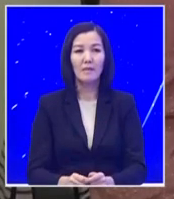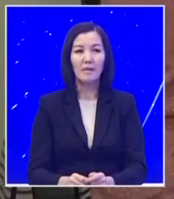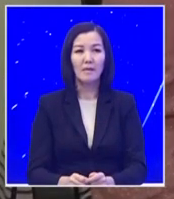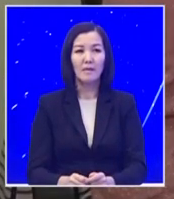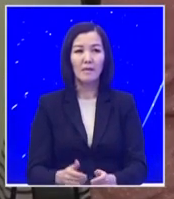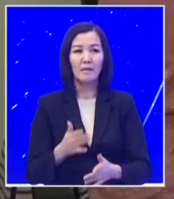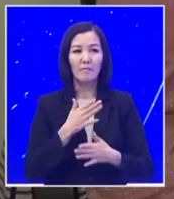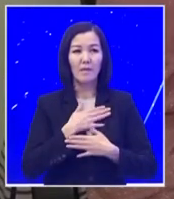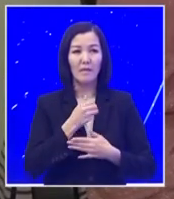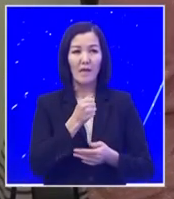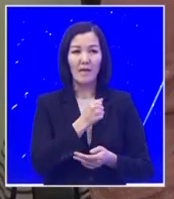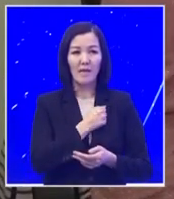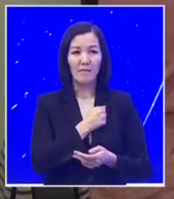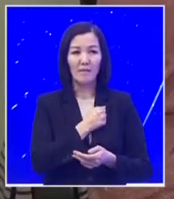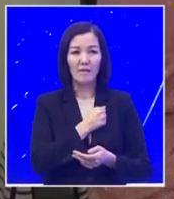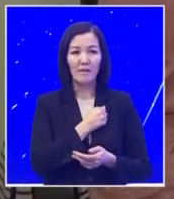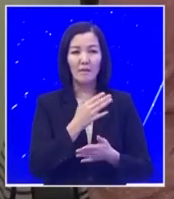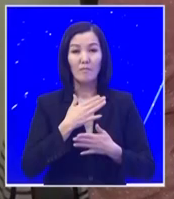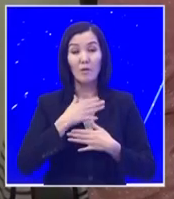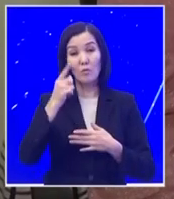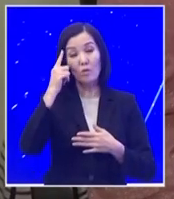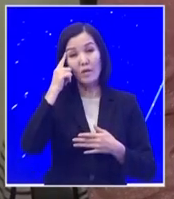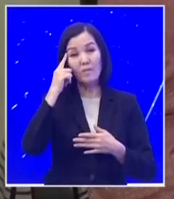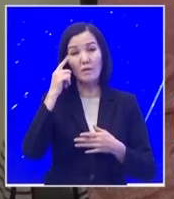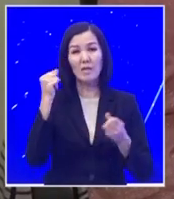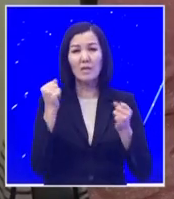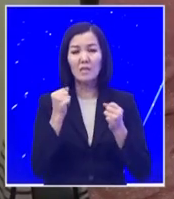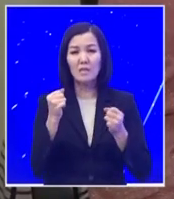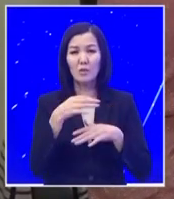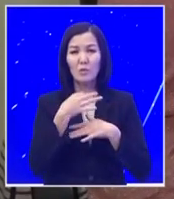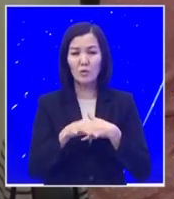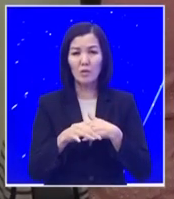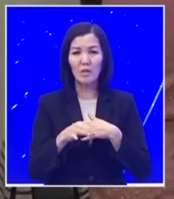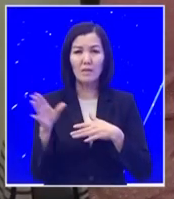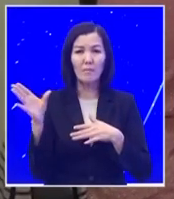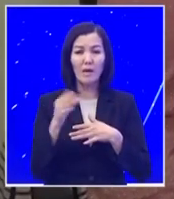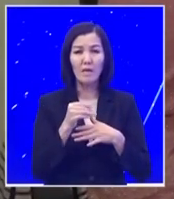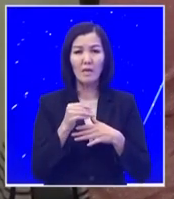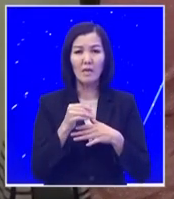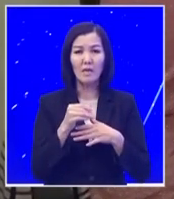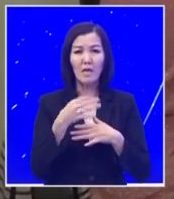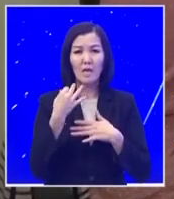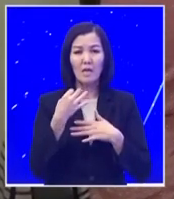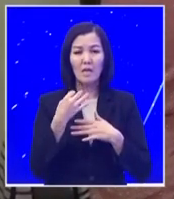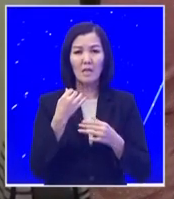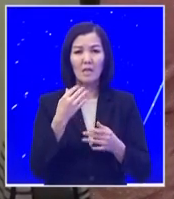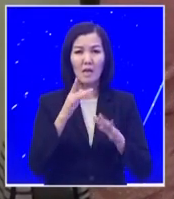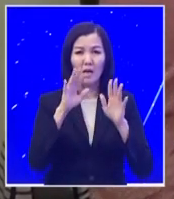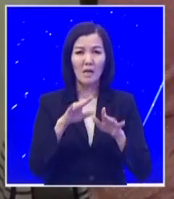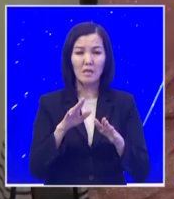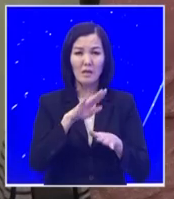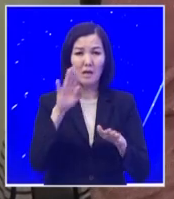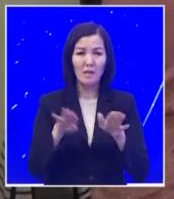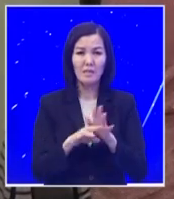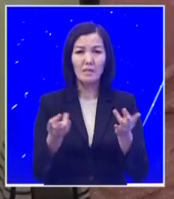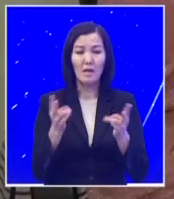оларды аяймын. Мен ойлаймын, қазір қыз келсе, күз келсе, барына іштеңе болмайды, қардың астына қалады. А егер